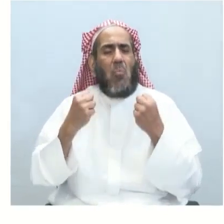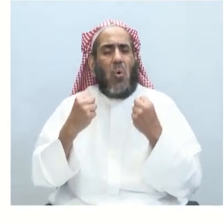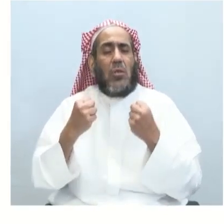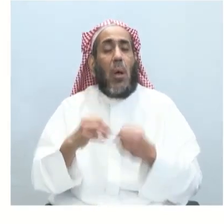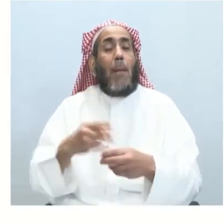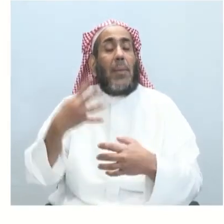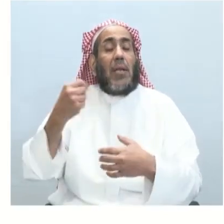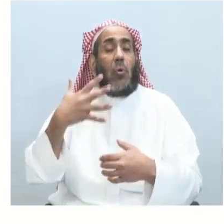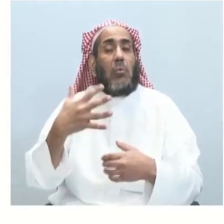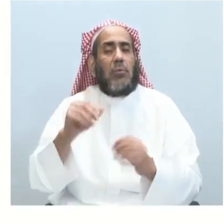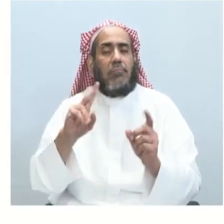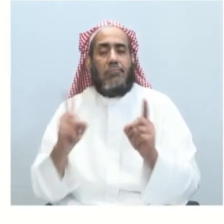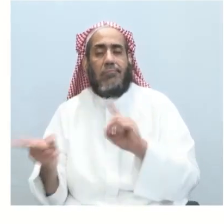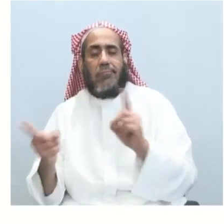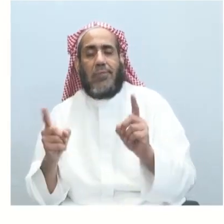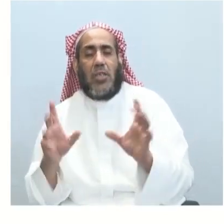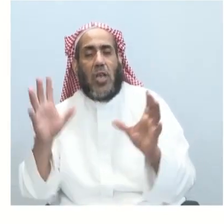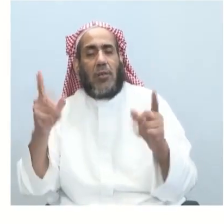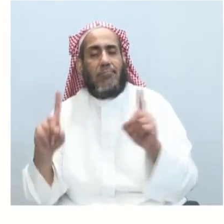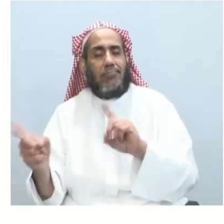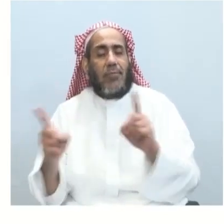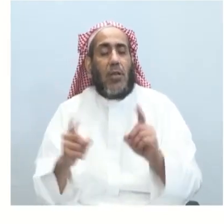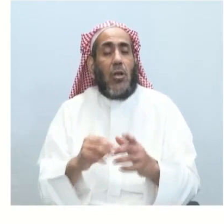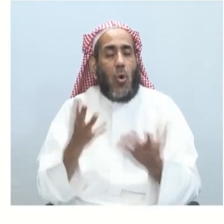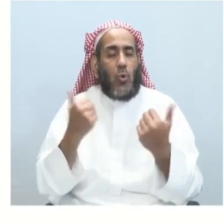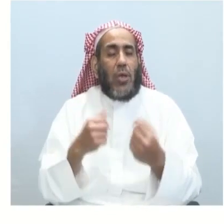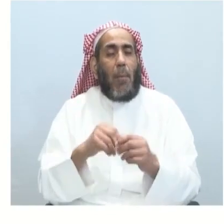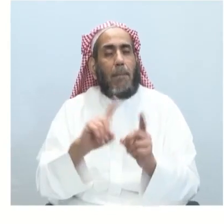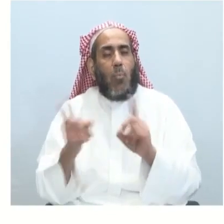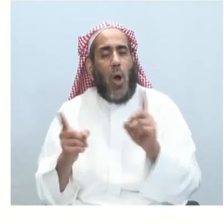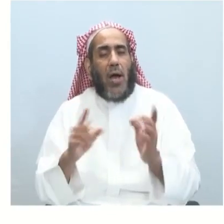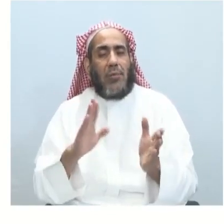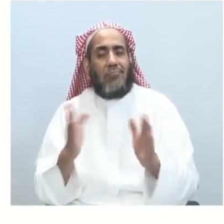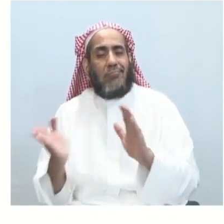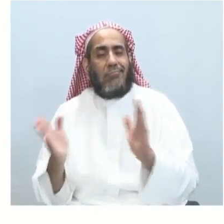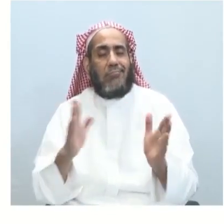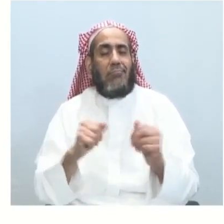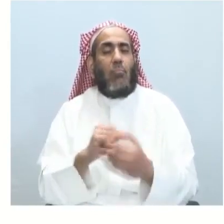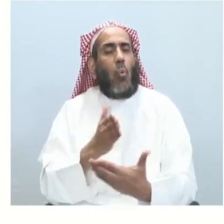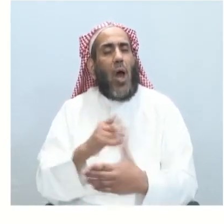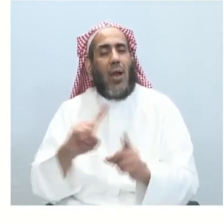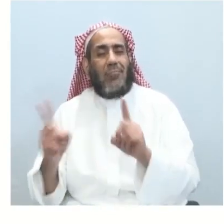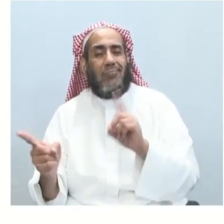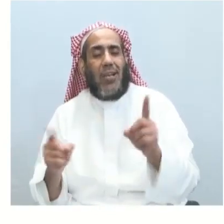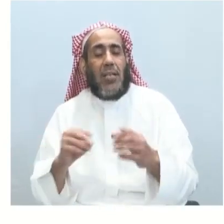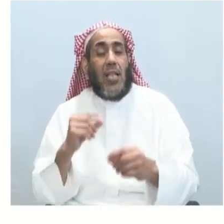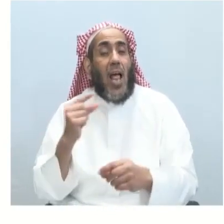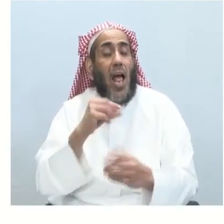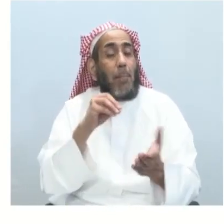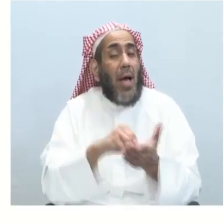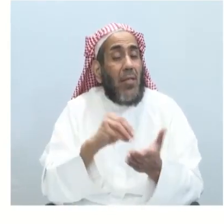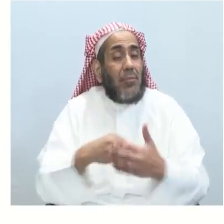البيت الرابع والخامس مقارنه بين شيئين في الرابع والخام ععد اليها انثر البيتين باسلوبك ووضح الطرفين مقاره وقول طبعا الحديث